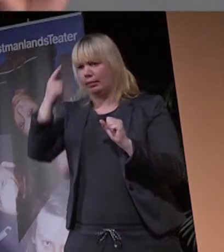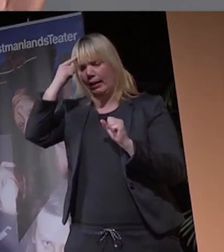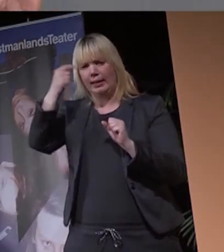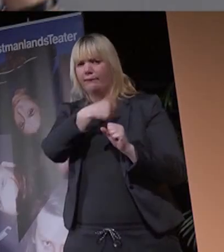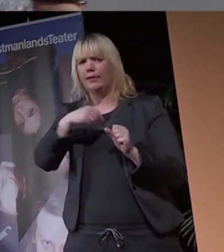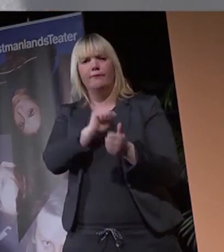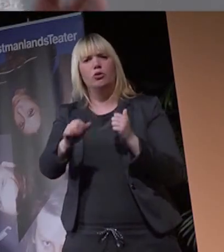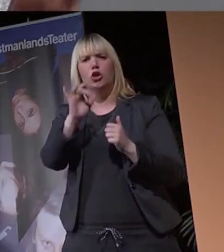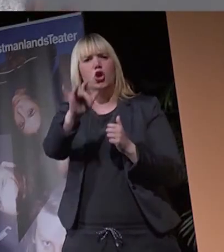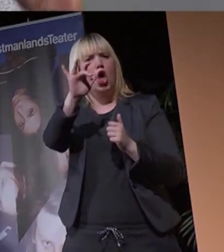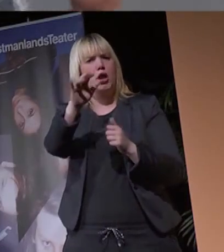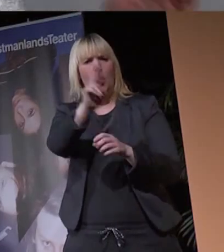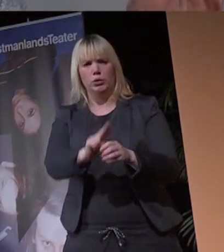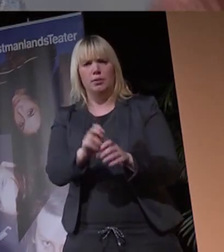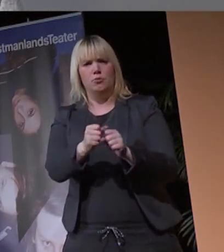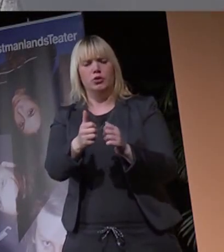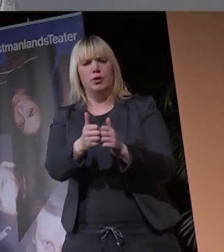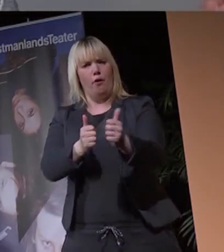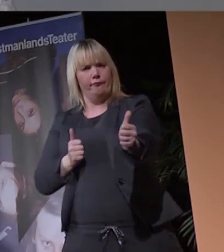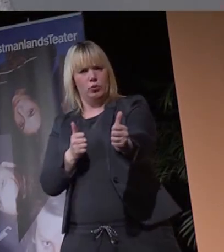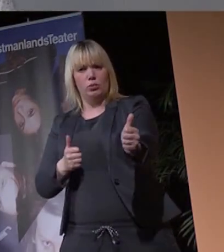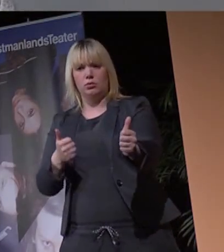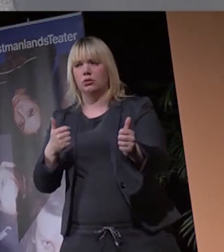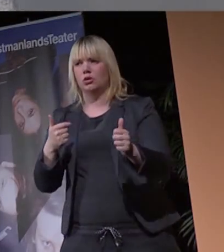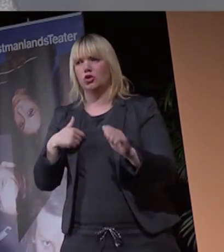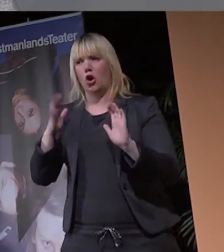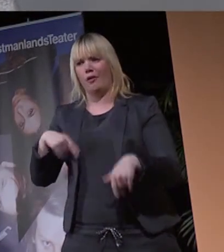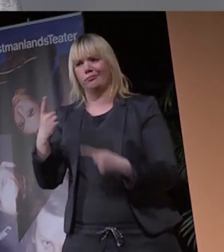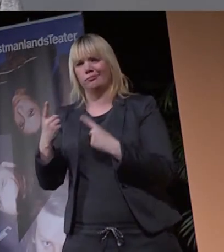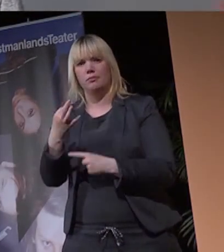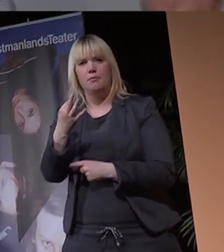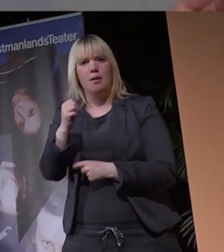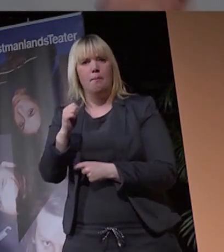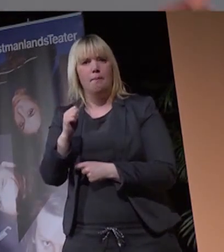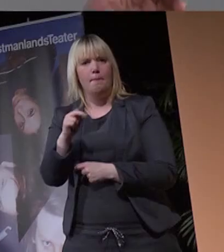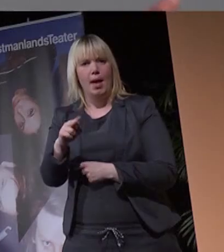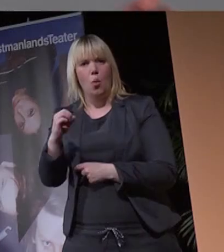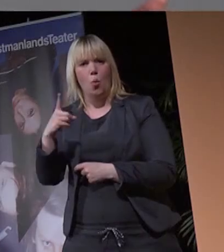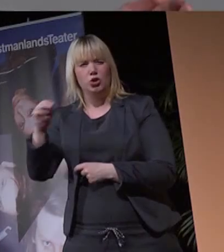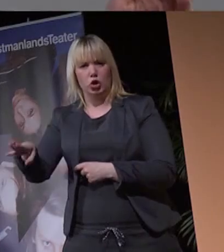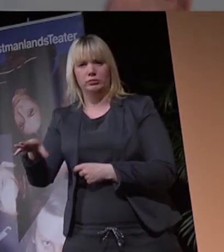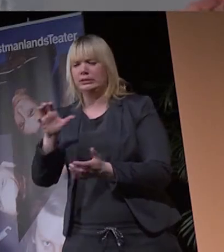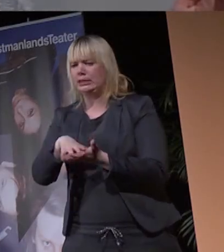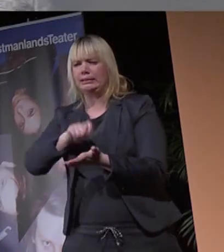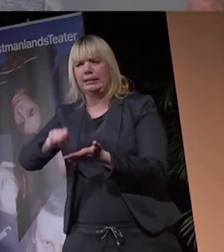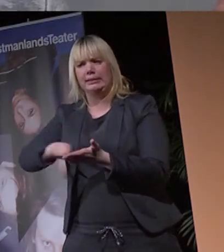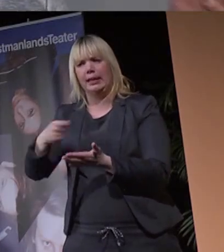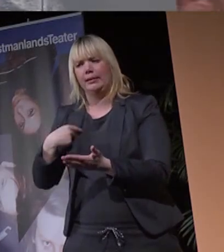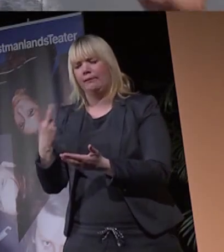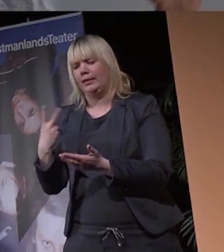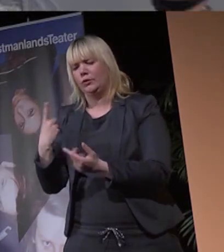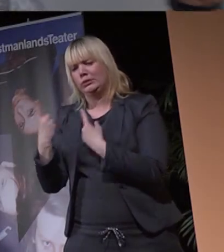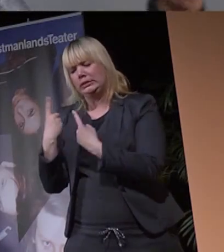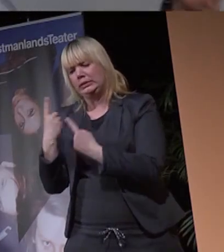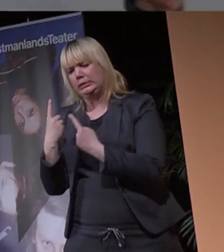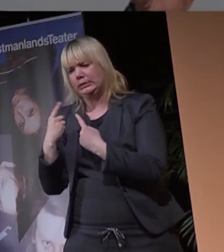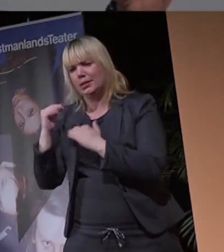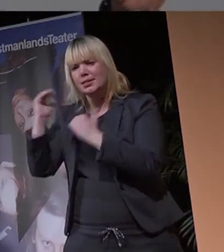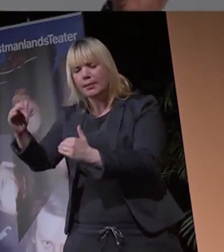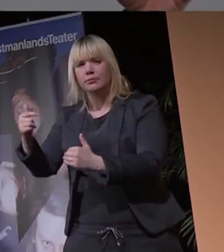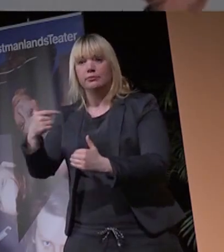nitty-gritty jämfört med annat. Jag menar du säger för mycket saker nu. Ja. Ja. Nej, först det där med armstängsavstånd när började och slutade. Nej, men